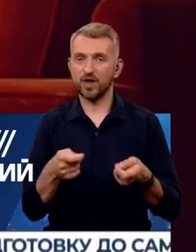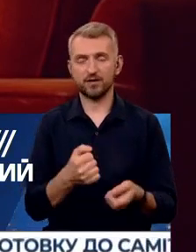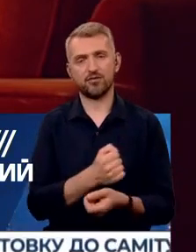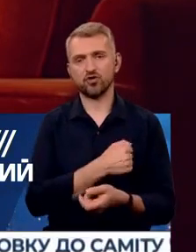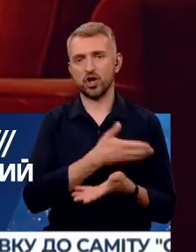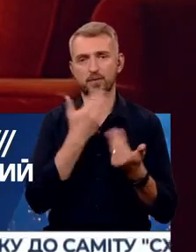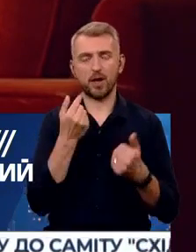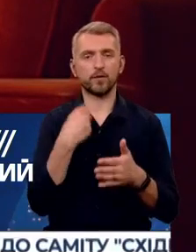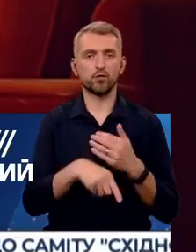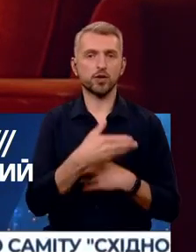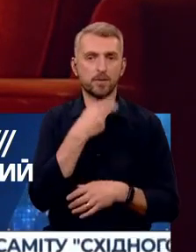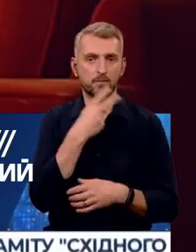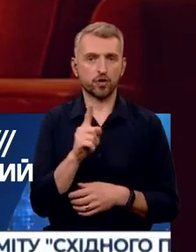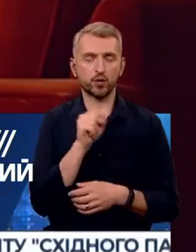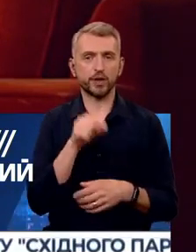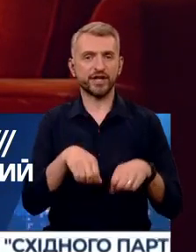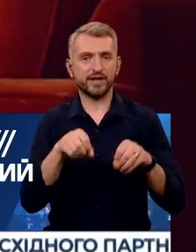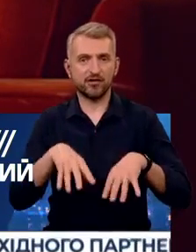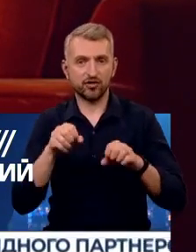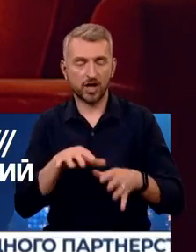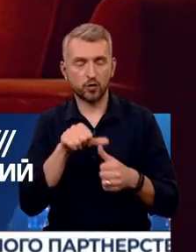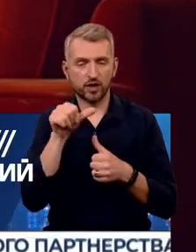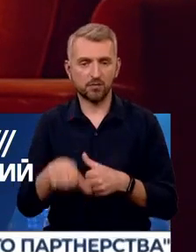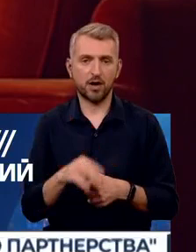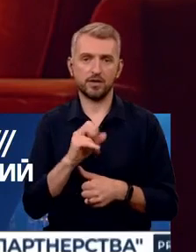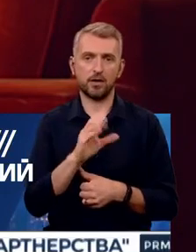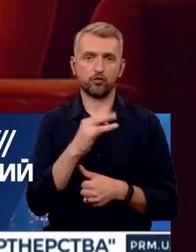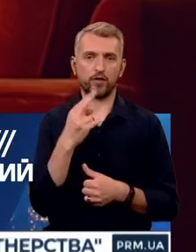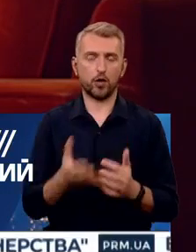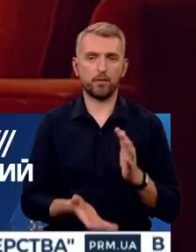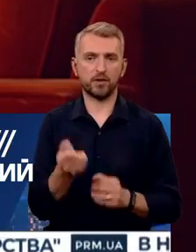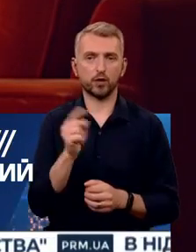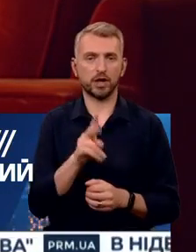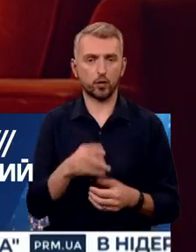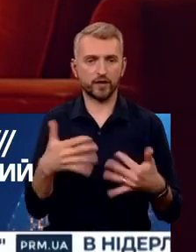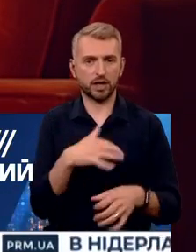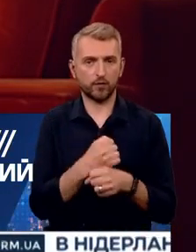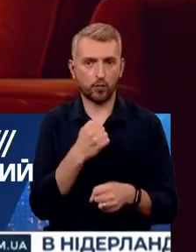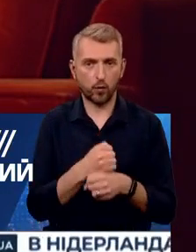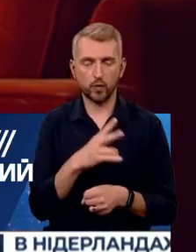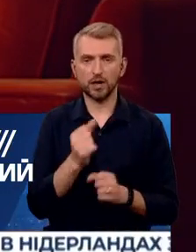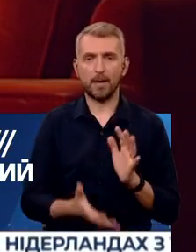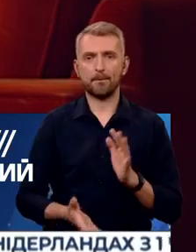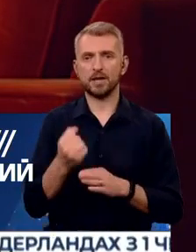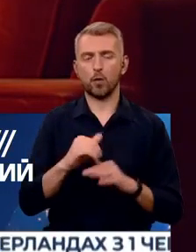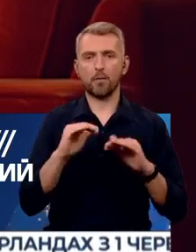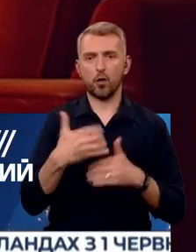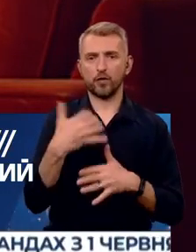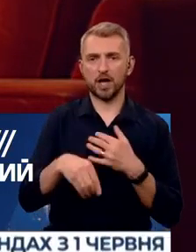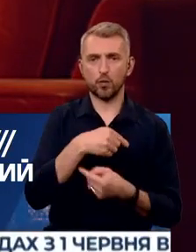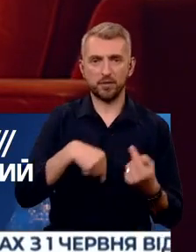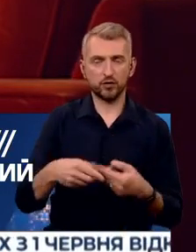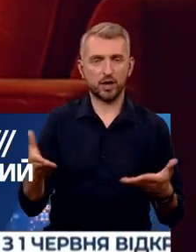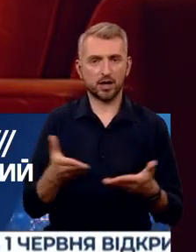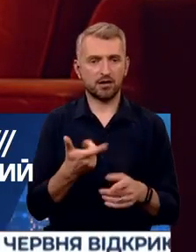жаль, немає, тому що ми бачимо, що ті рішення, зокрема, на соціальну підтримку тих, хто втратив роботу, на підтримку малого і середнього бізнесу,